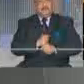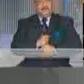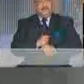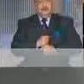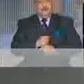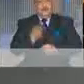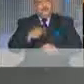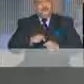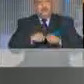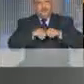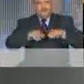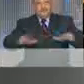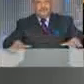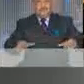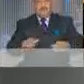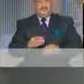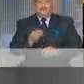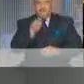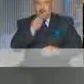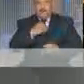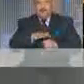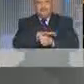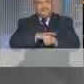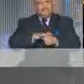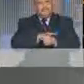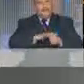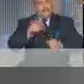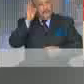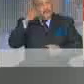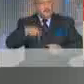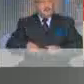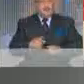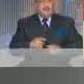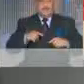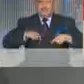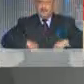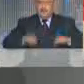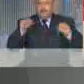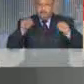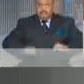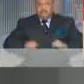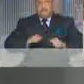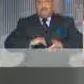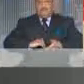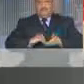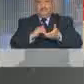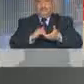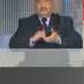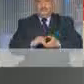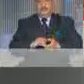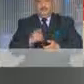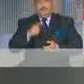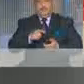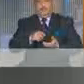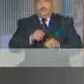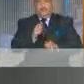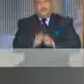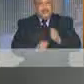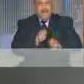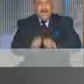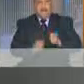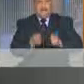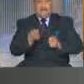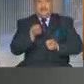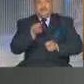وأبناء الفلاحين والفنيين الفلاحين، خاصة منهم أصحاب الشهائد العليا، من